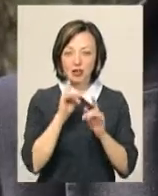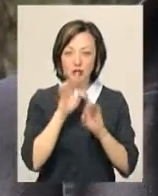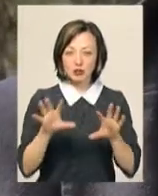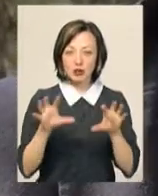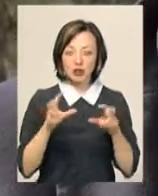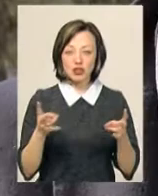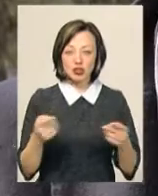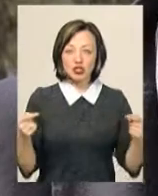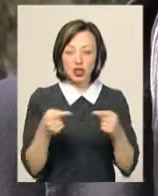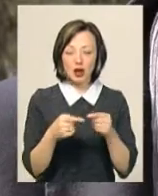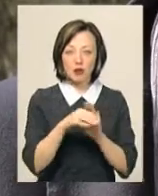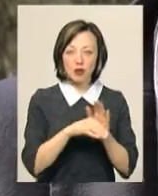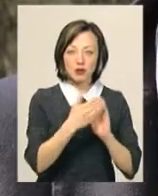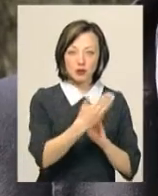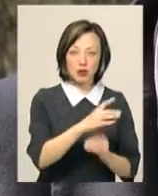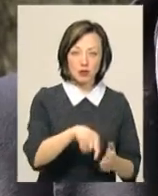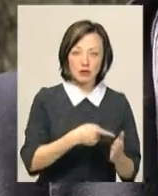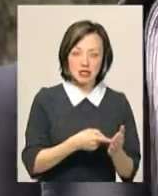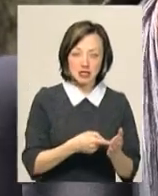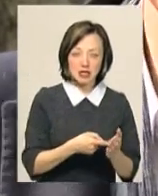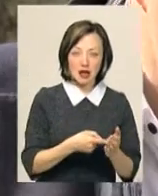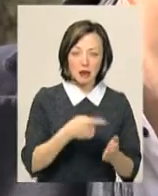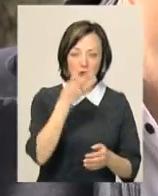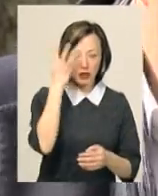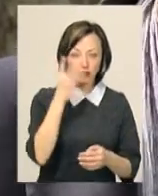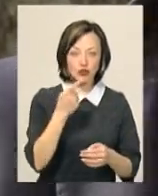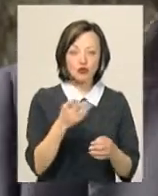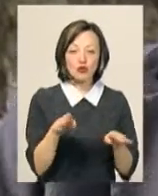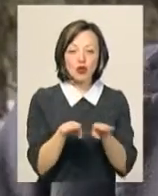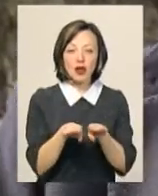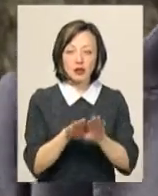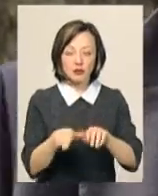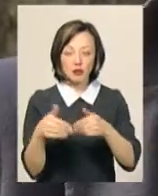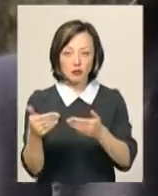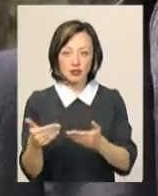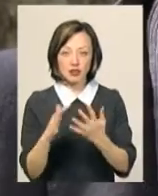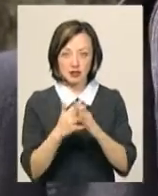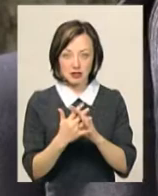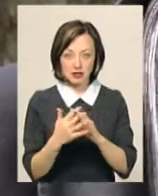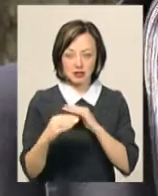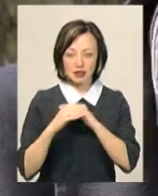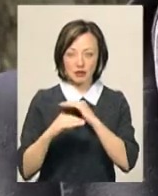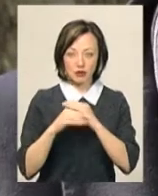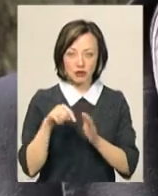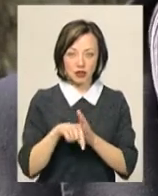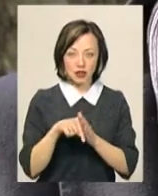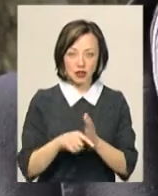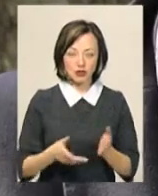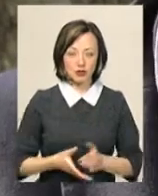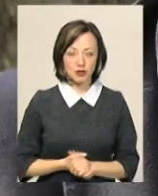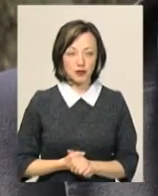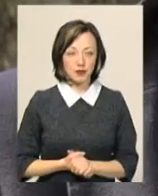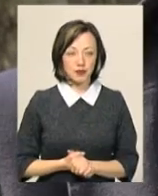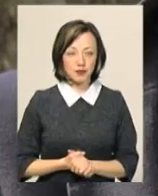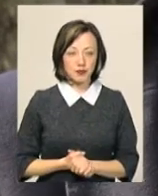Потрібна чітка програма з боку міста обласного значення, що Рівному може запропонувати, тобто Рівному по значенню населеному пункту